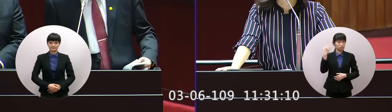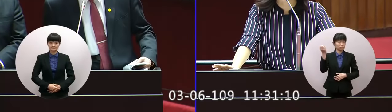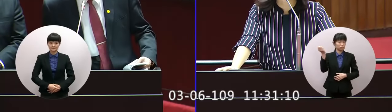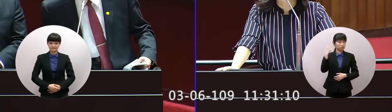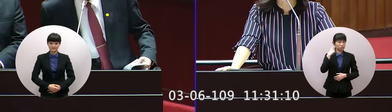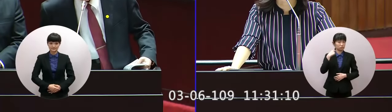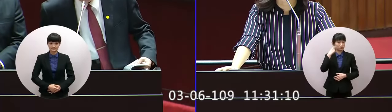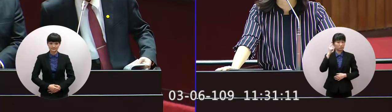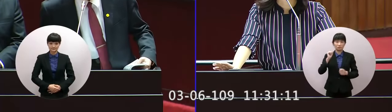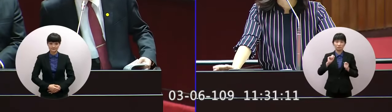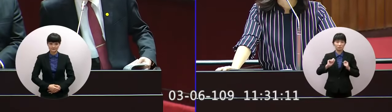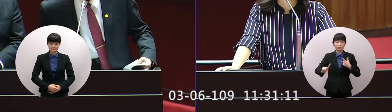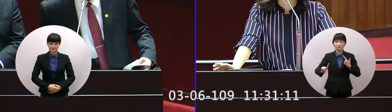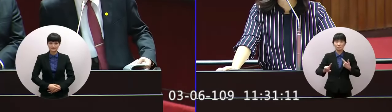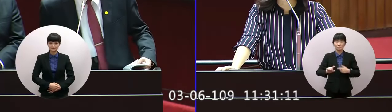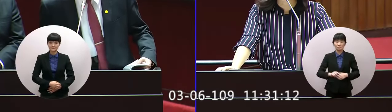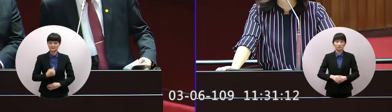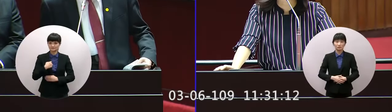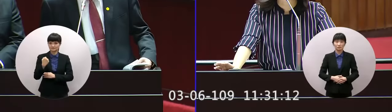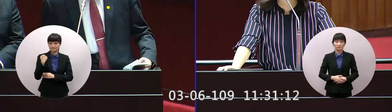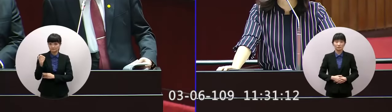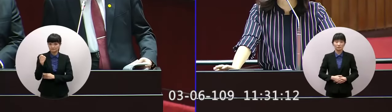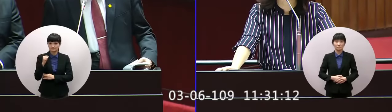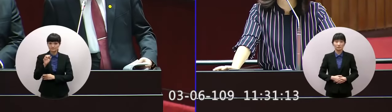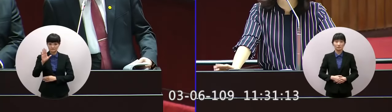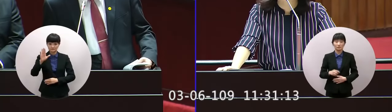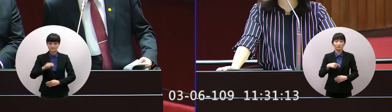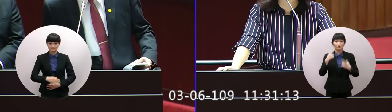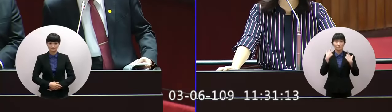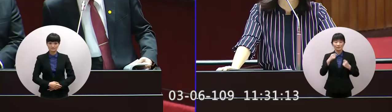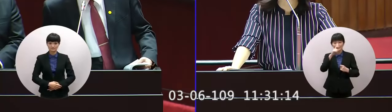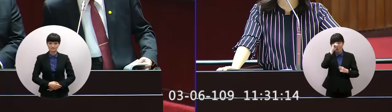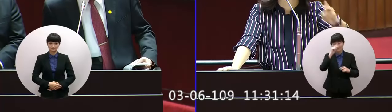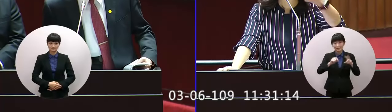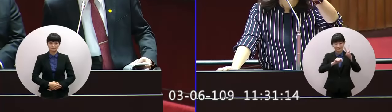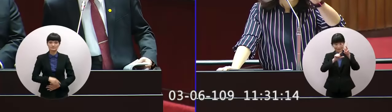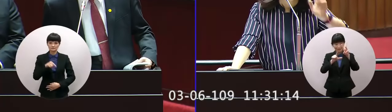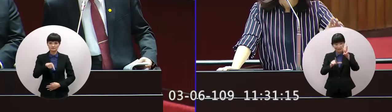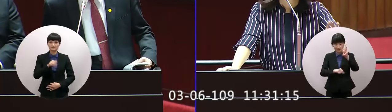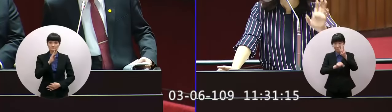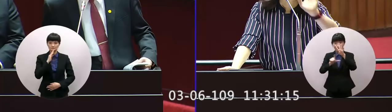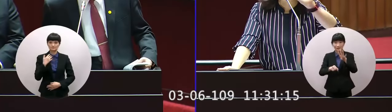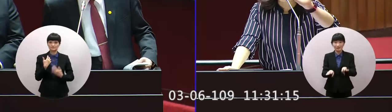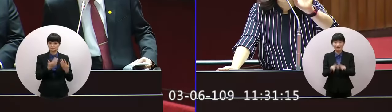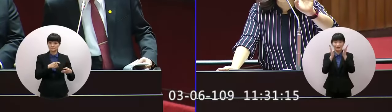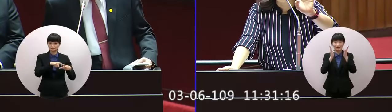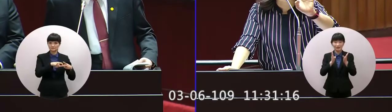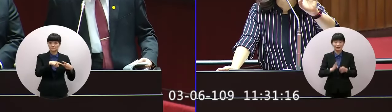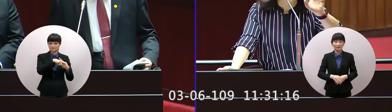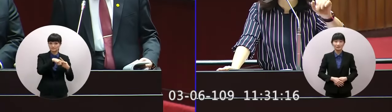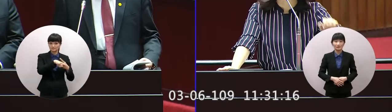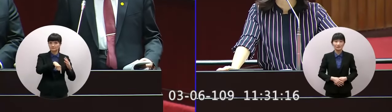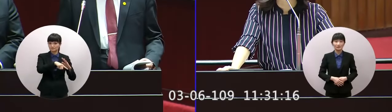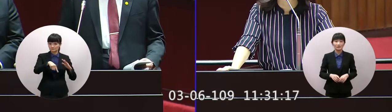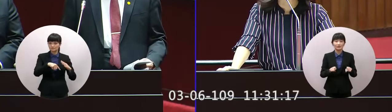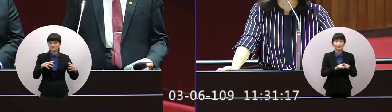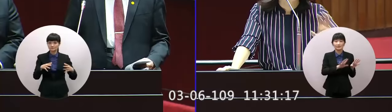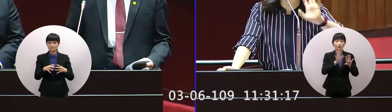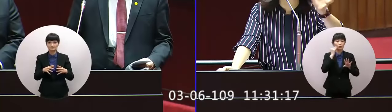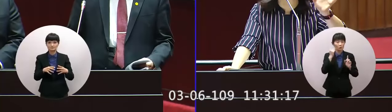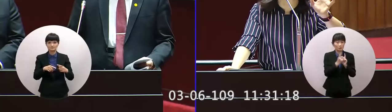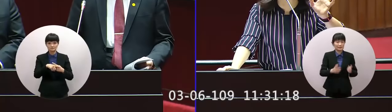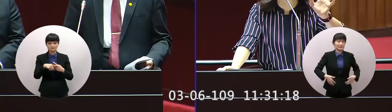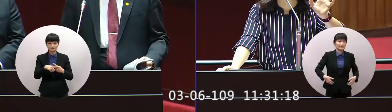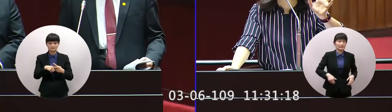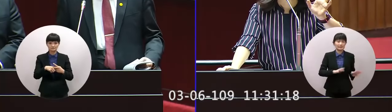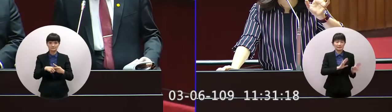应该可以再快一点 啊！ 我还希望说三四月，因为你知道一般来讲， 工研院跟我们 是，因为一般来讲在紧急状况，